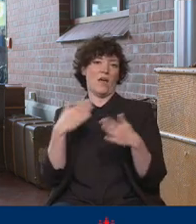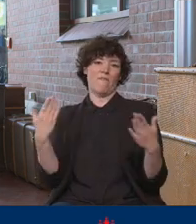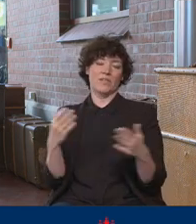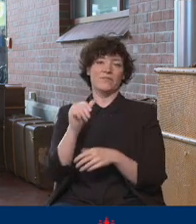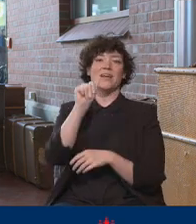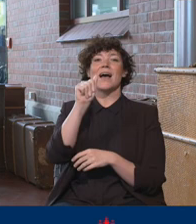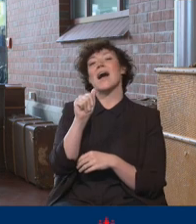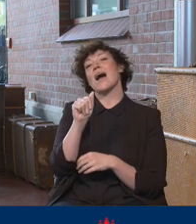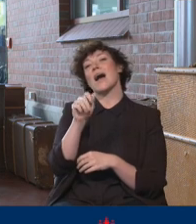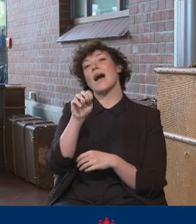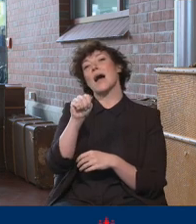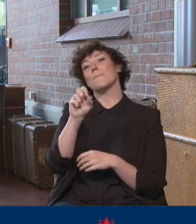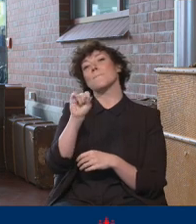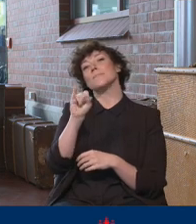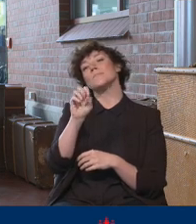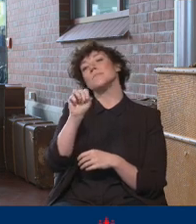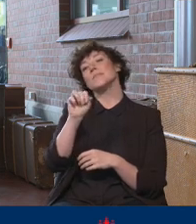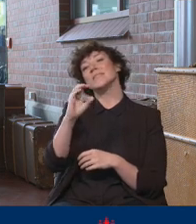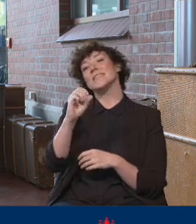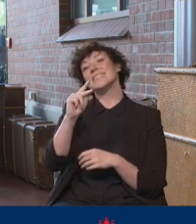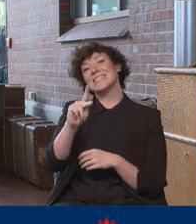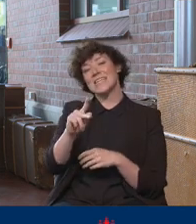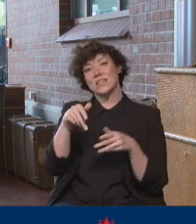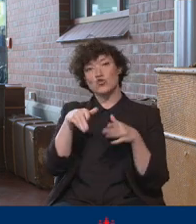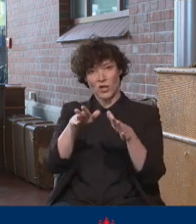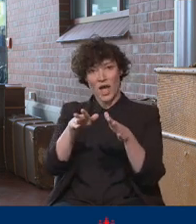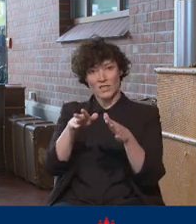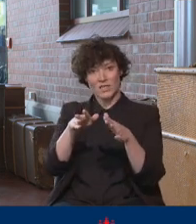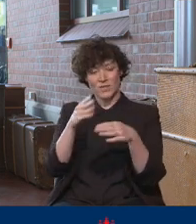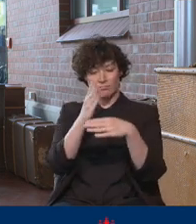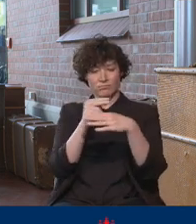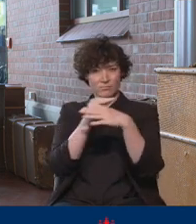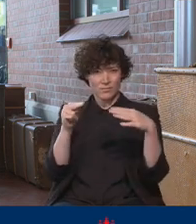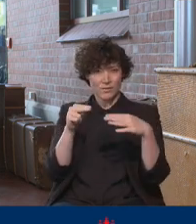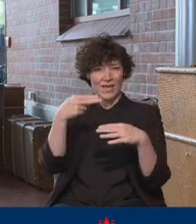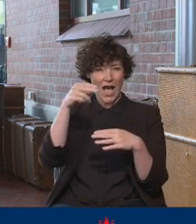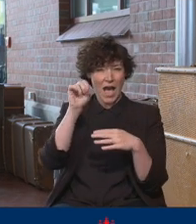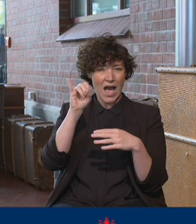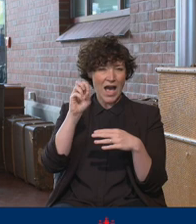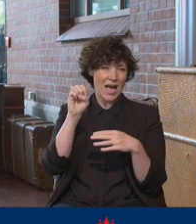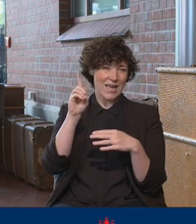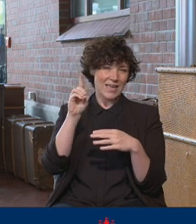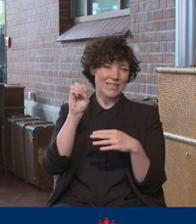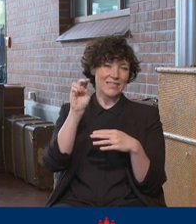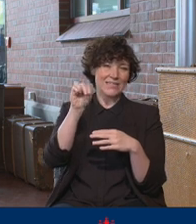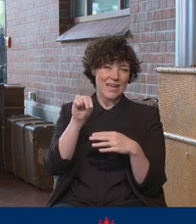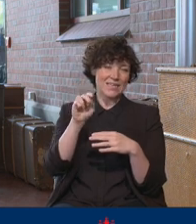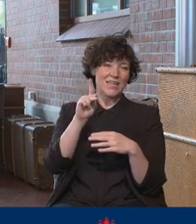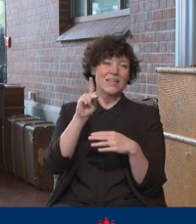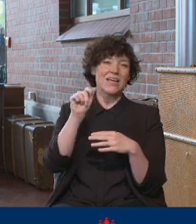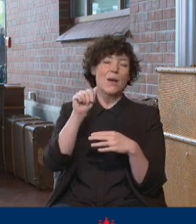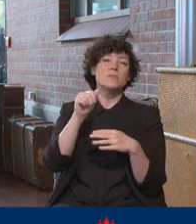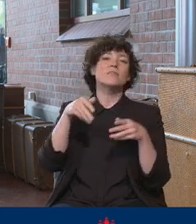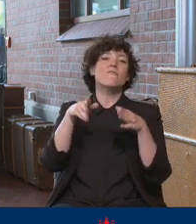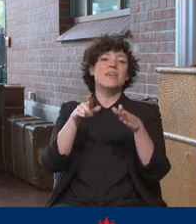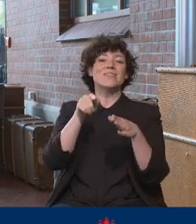also den weiteren örtlichen knoten amsinckstraße heidenkampsweg lahm legen also auch nicht gut dann gab es die dritte